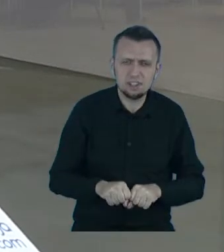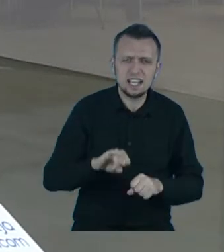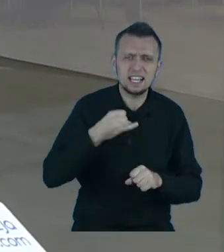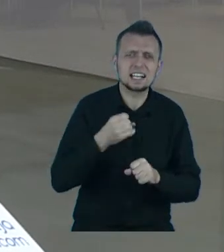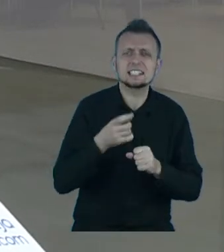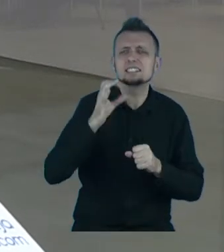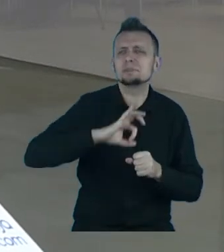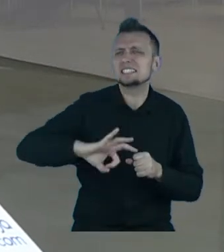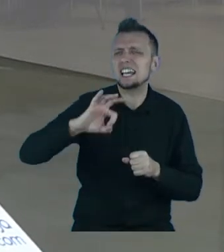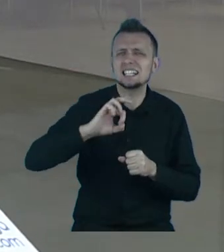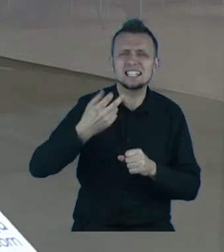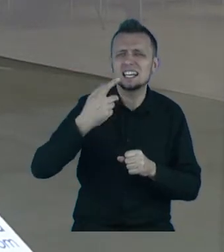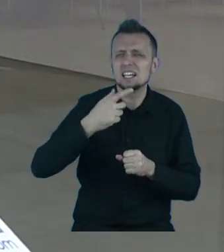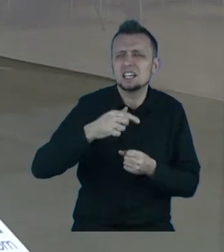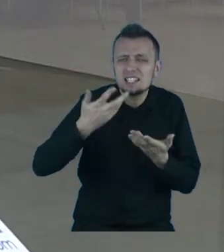i uczulić